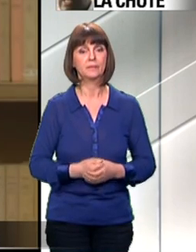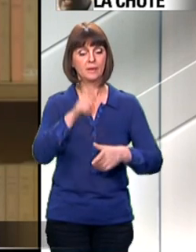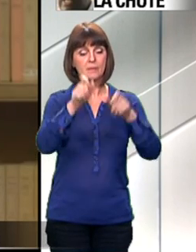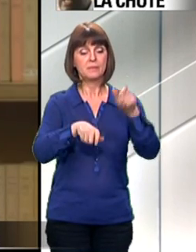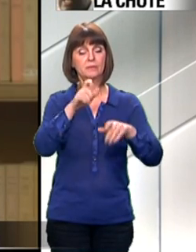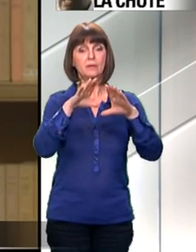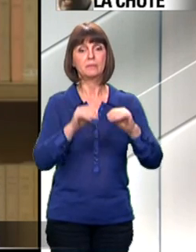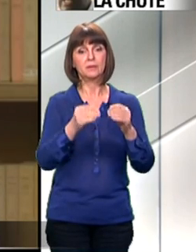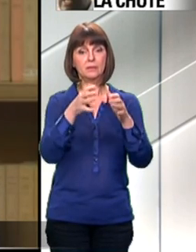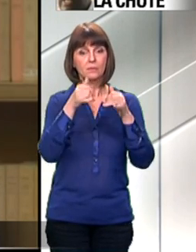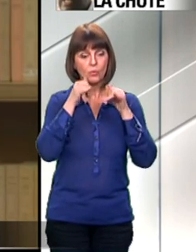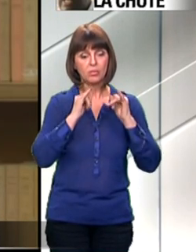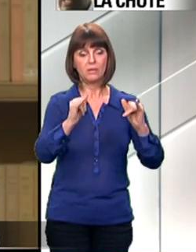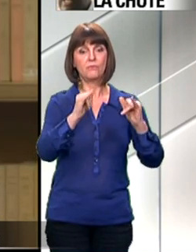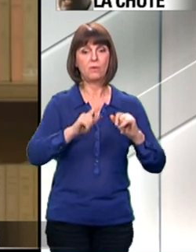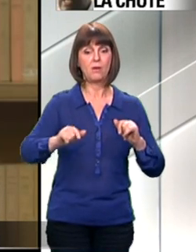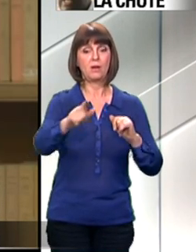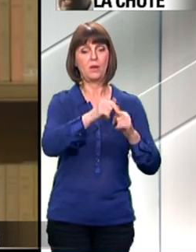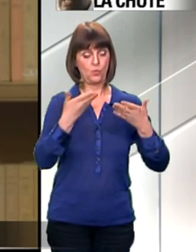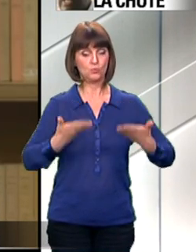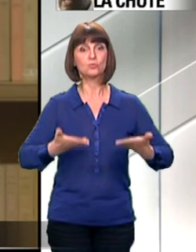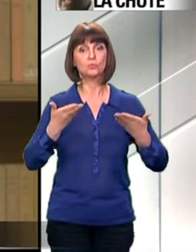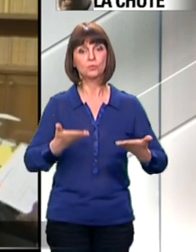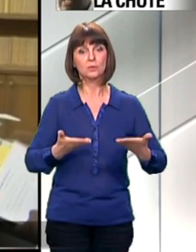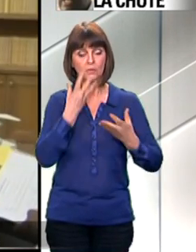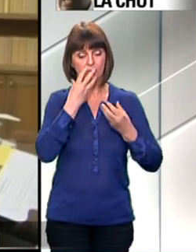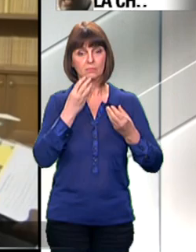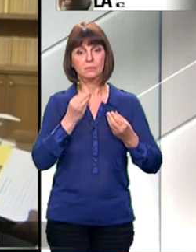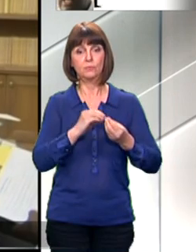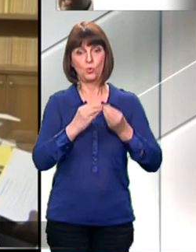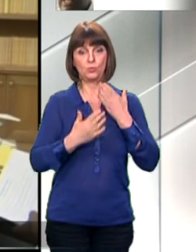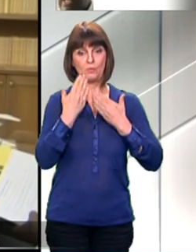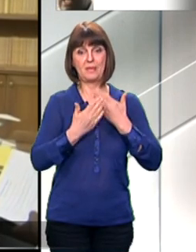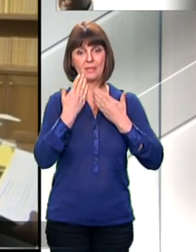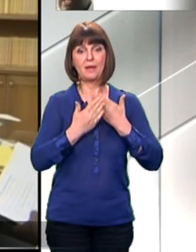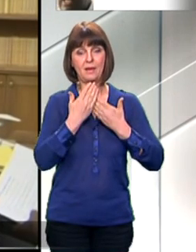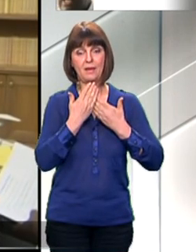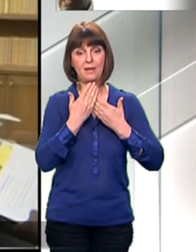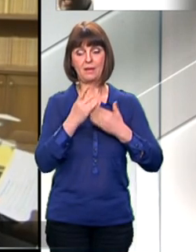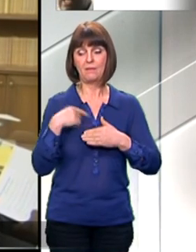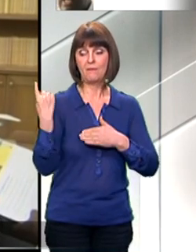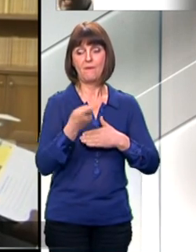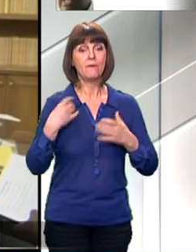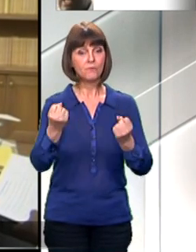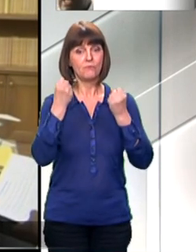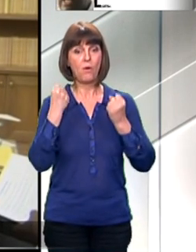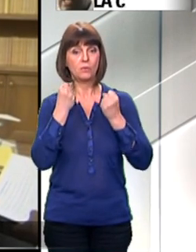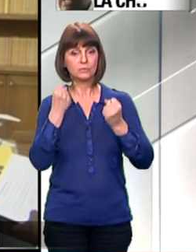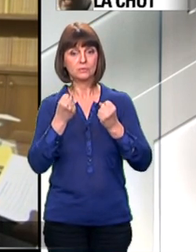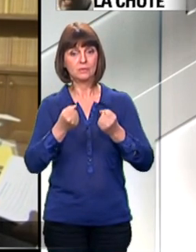Ivoiriennes, Ivoiriens, ce jour, tôt dans la matinée, nos forces ont